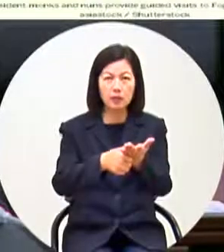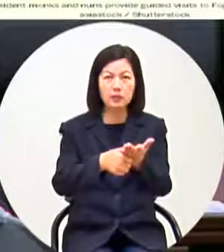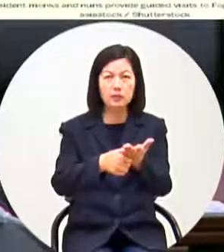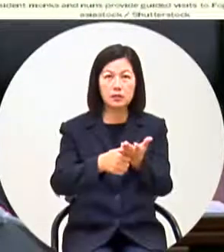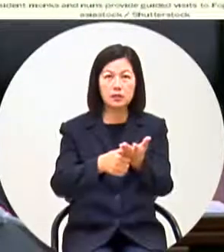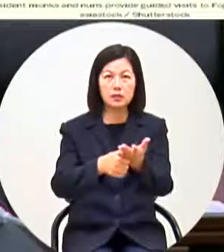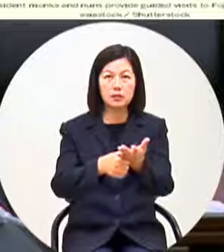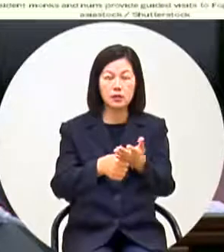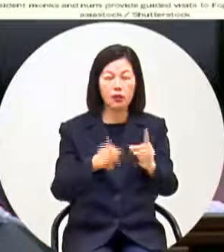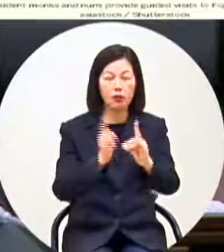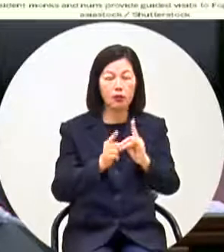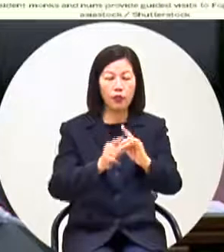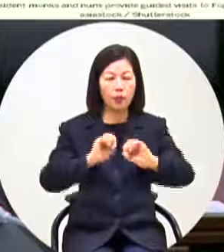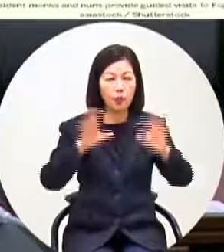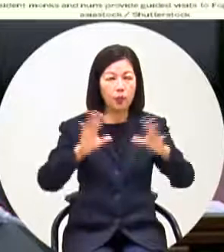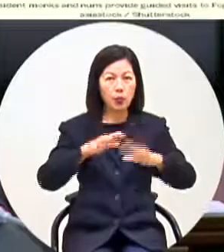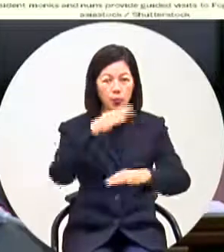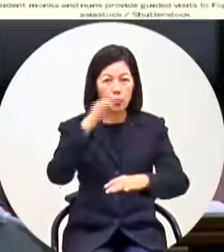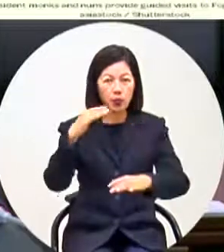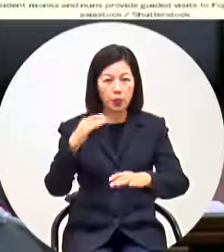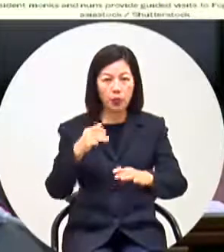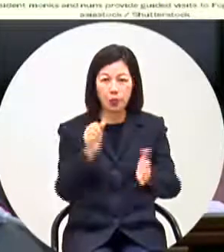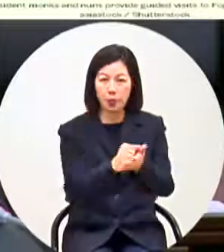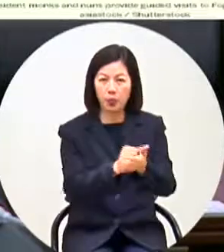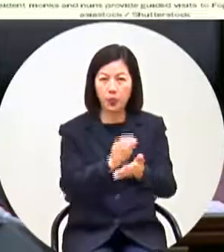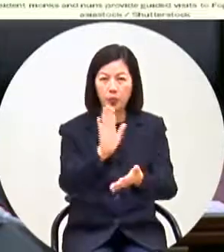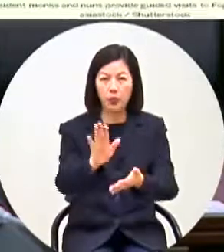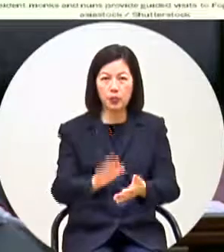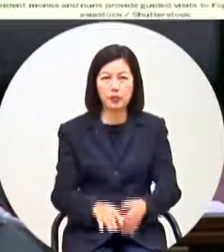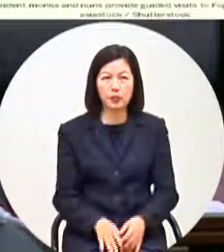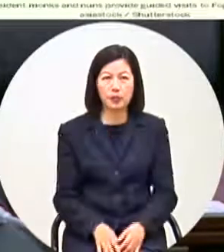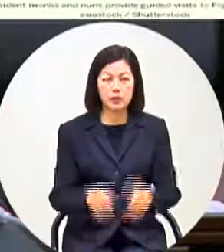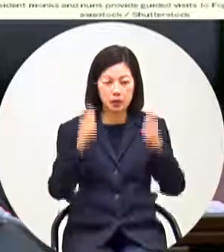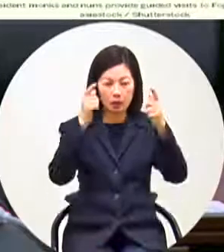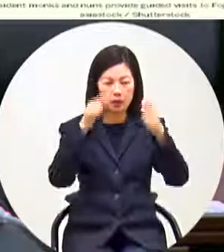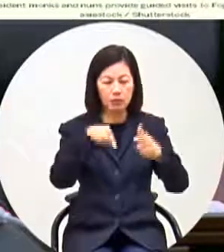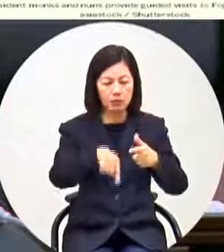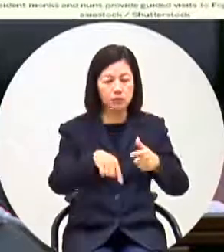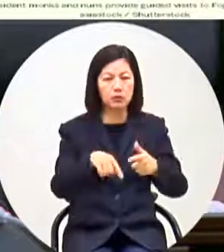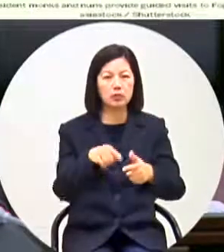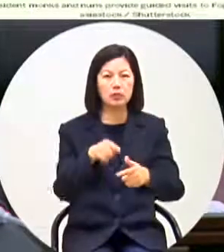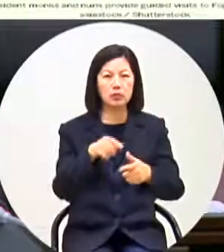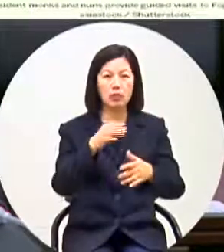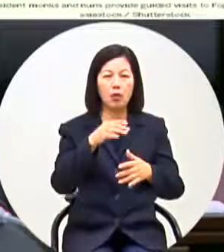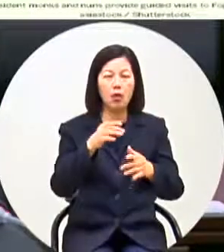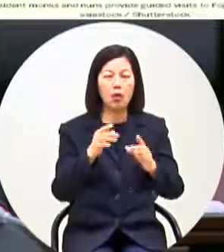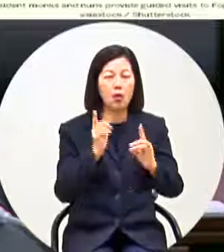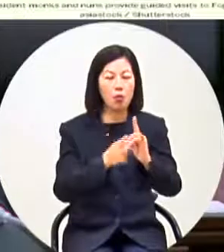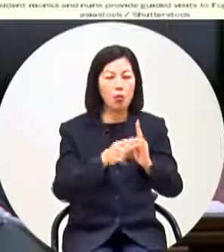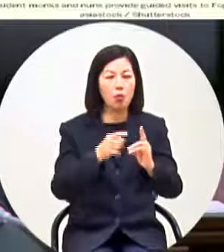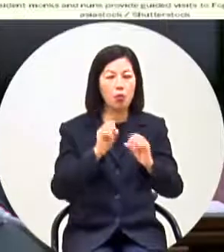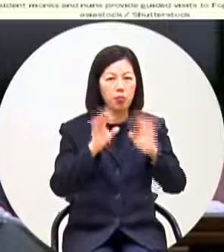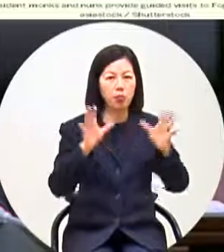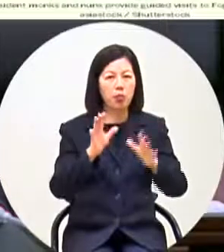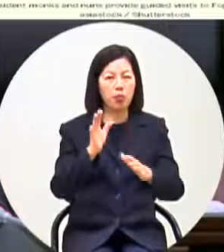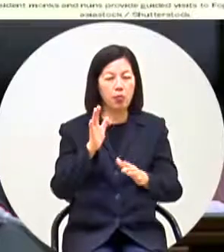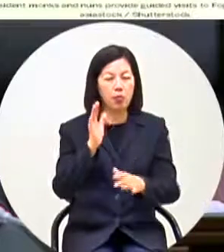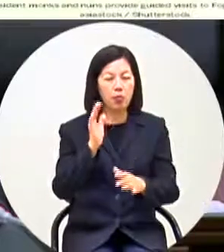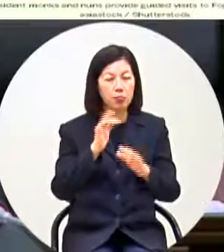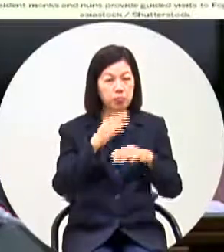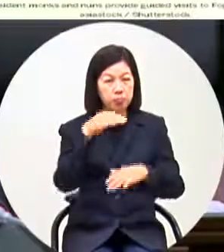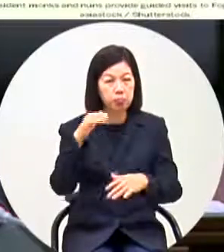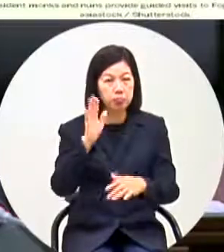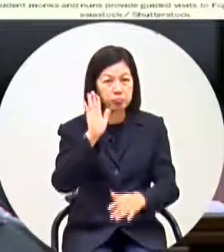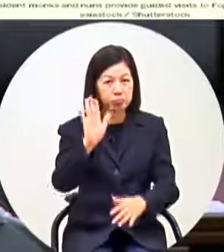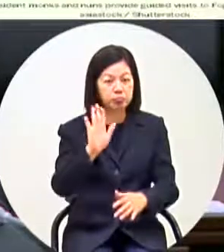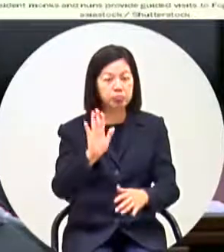雄有一座佛光山哦。那我们台湾是一个哦宗教的大国哈，那像本